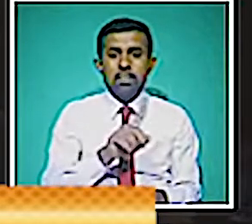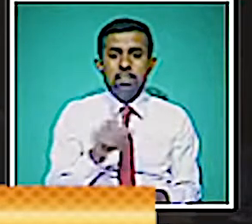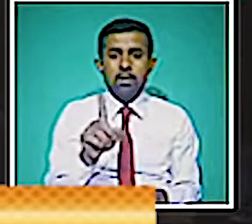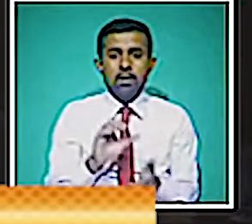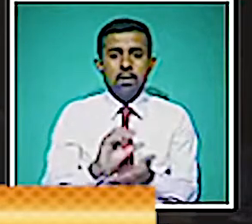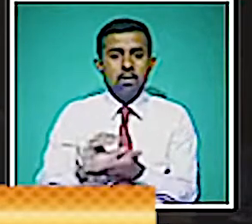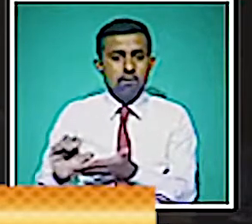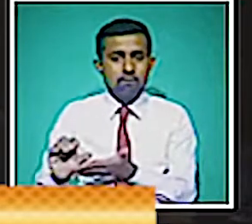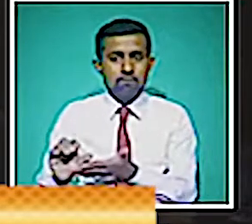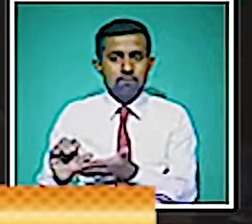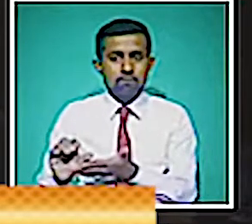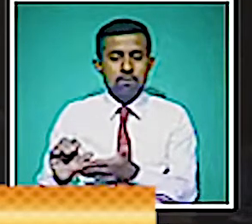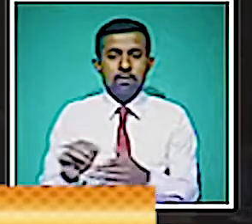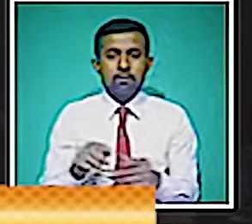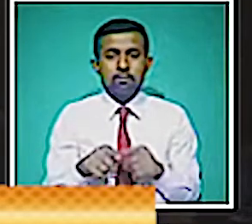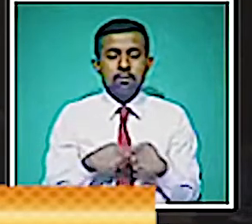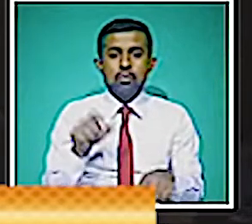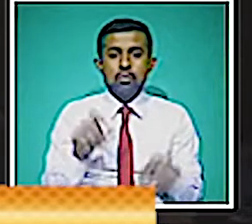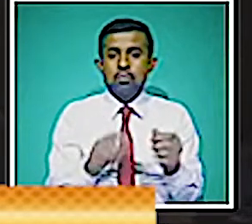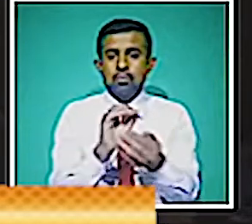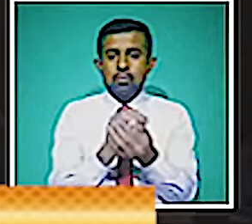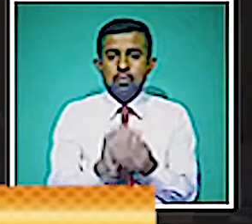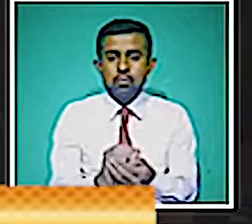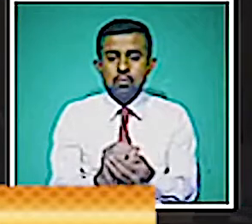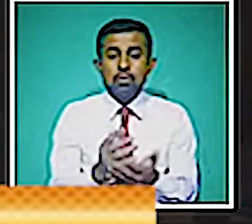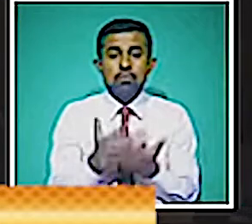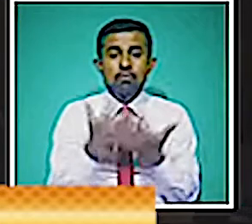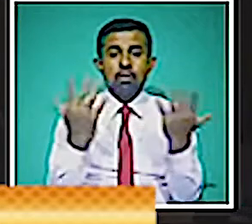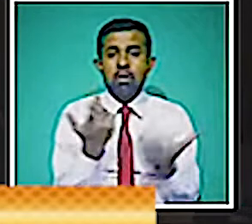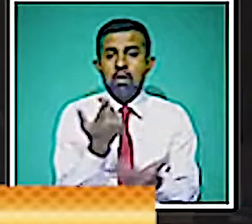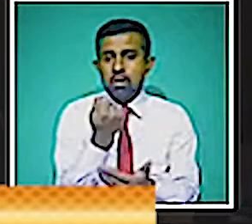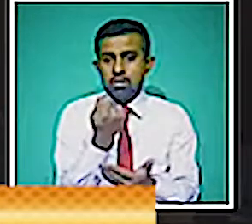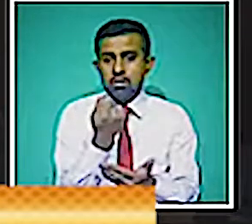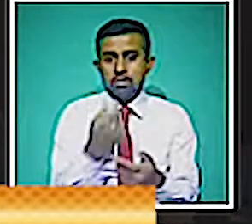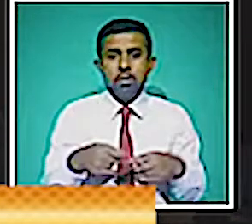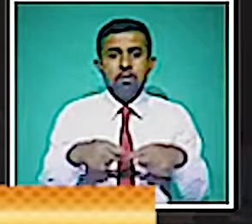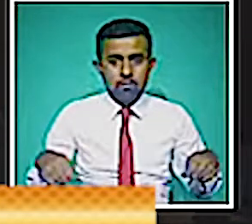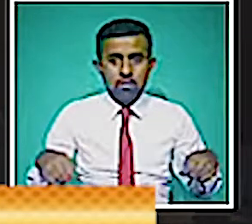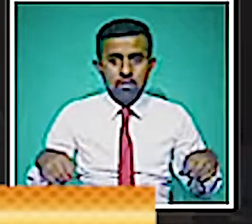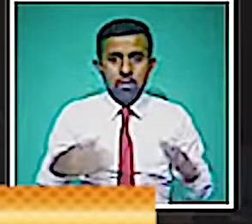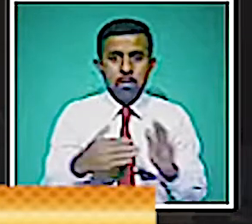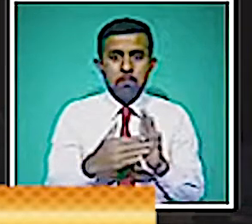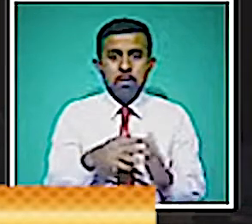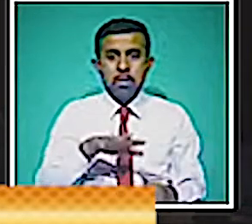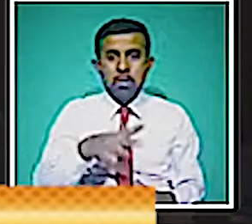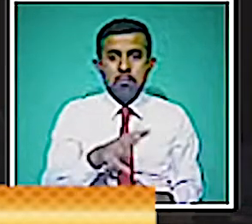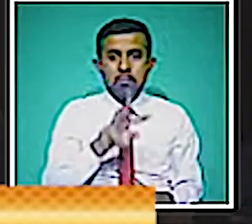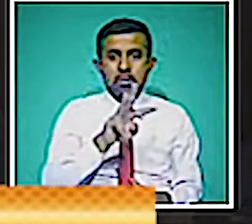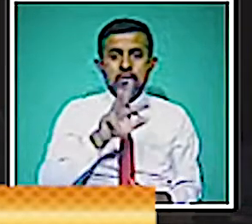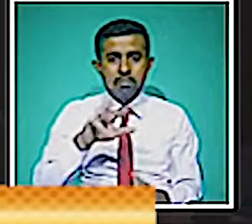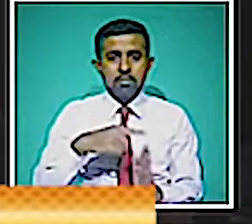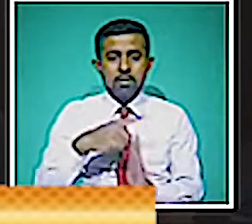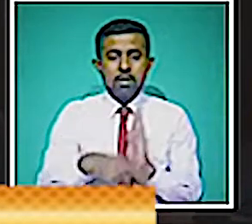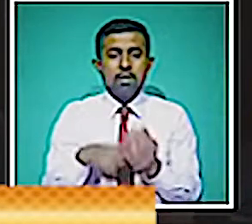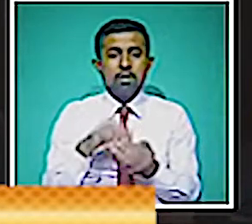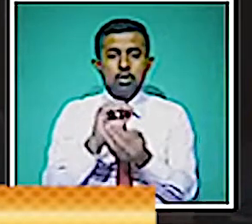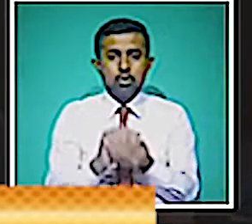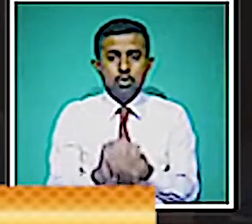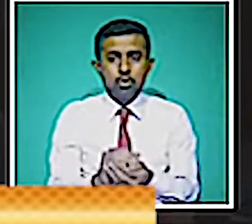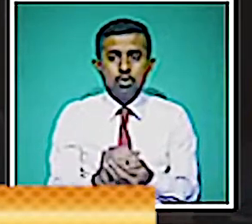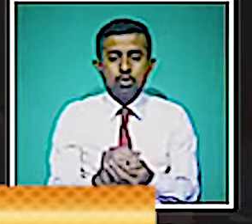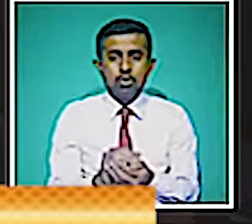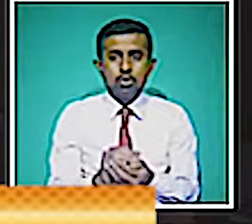பாதுகாப்புக்கென 129 பில்லியன் ரூபாக்களுமாக மொத்தம் 539 பில்லியன் ரூபாக்களை இந்த நாட்டிலே பாதுகாப்பு ஒரு